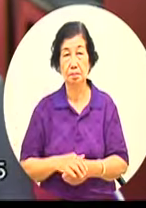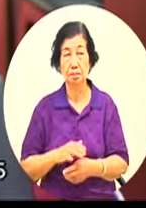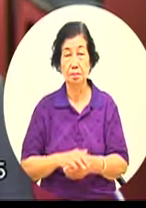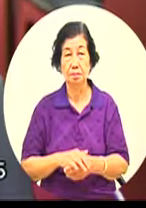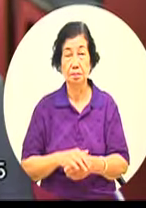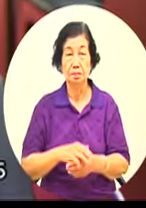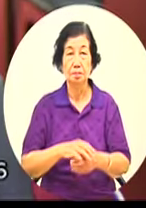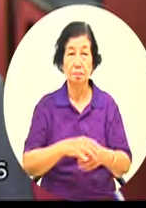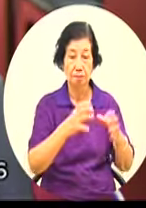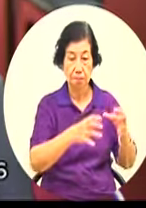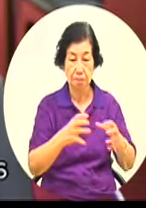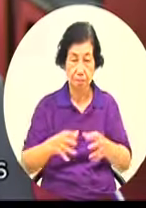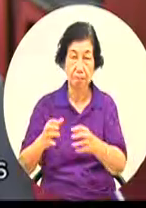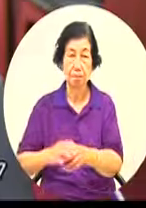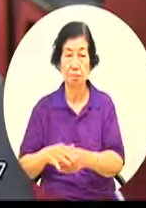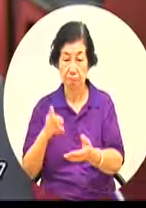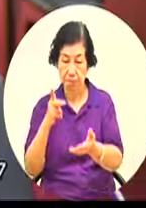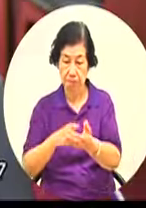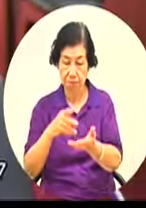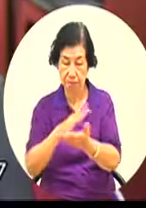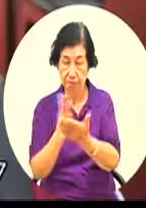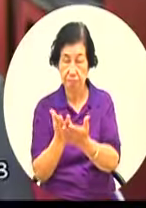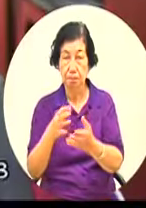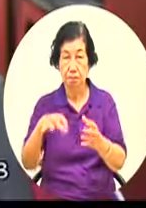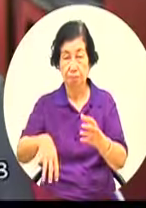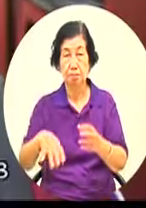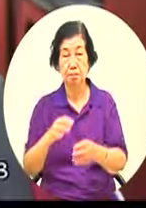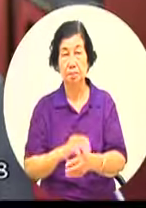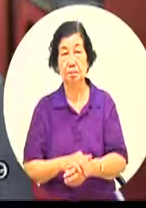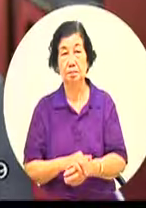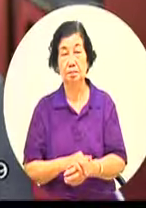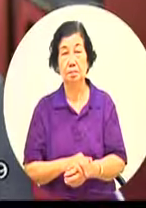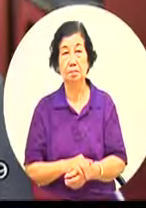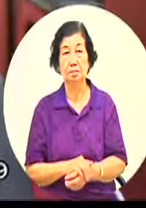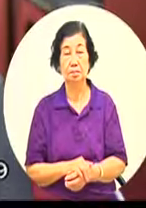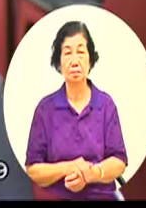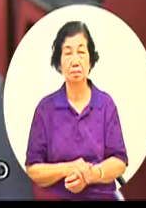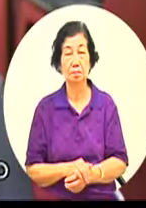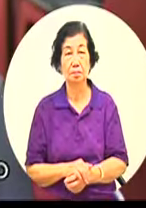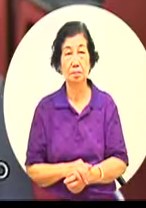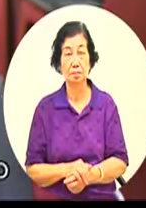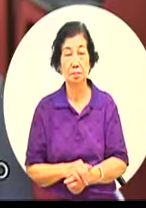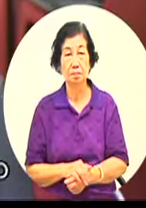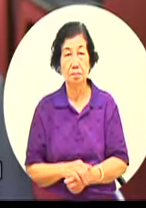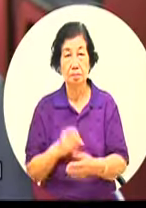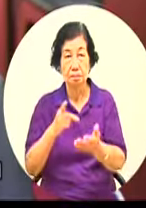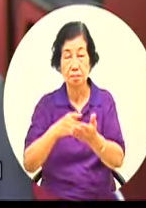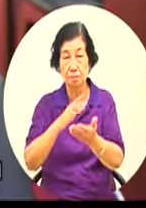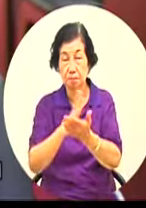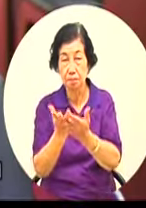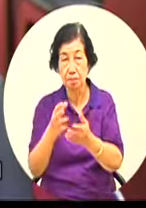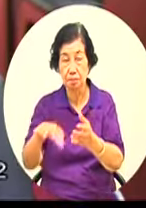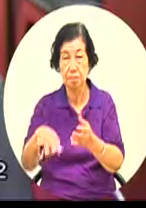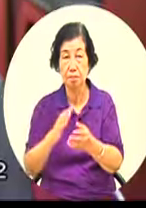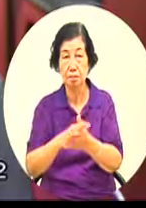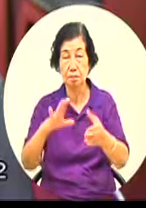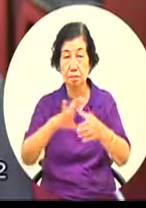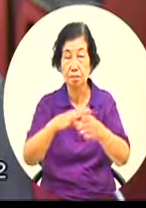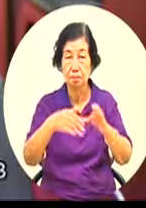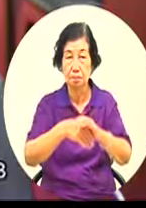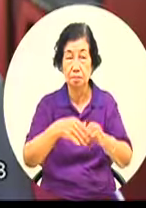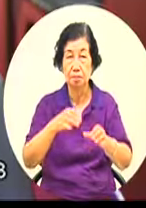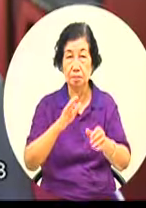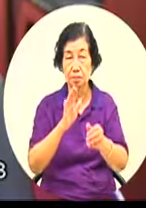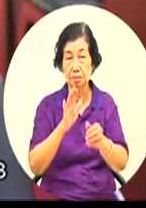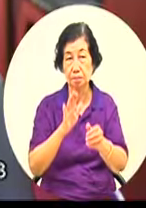书馆，藏书量也不是很足哦。那图书馆的部分，其实文化局其实一直有在帮忙图书